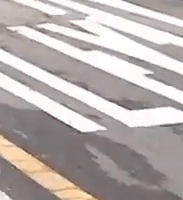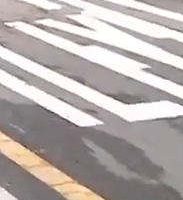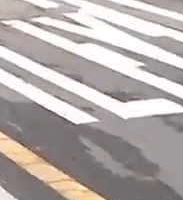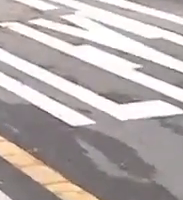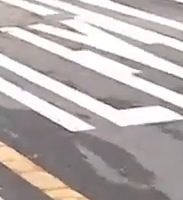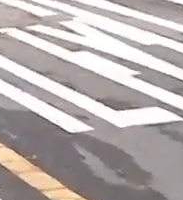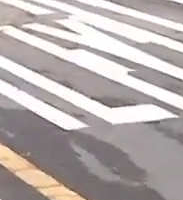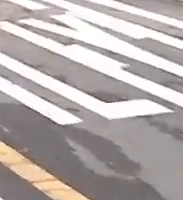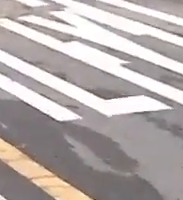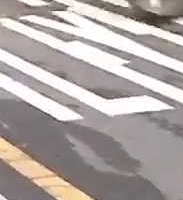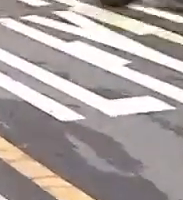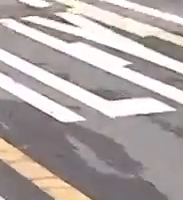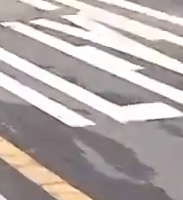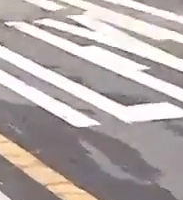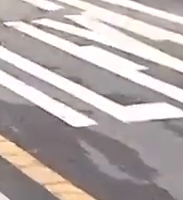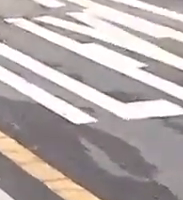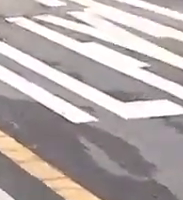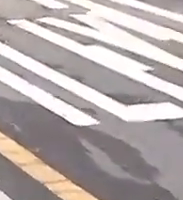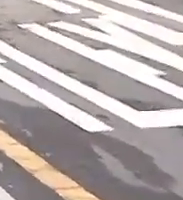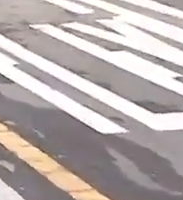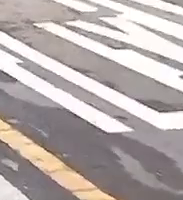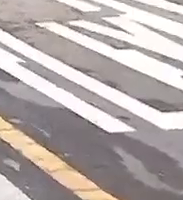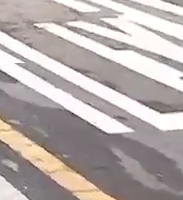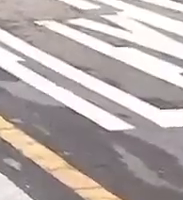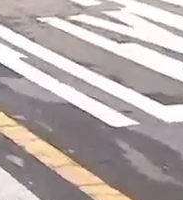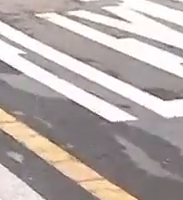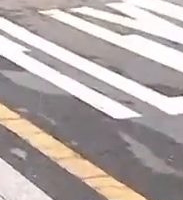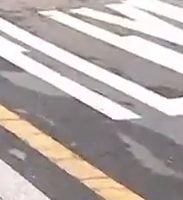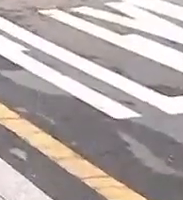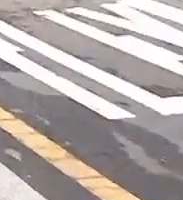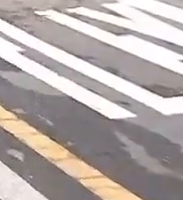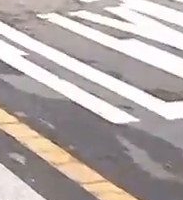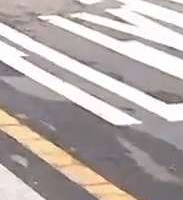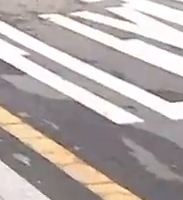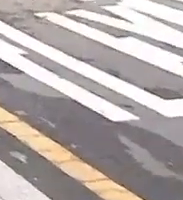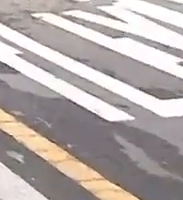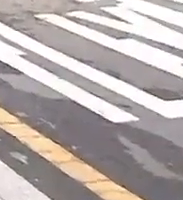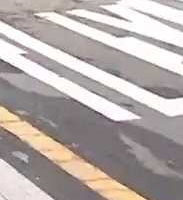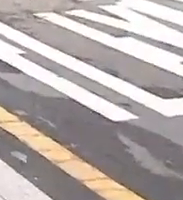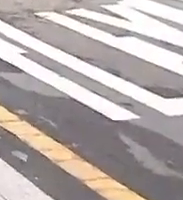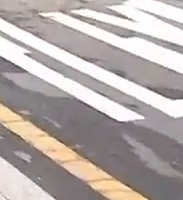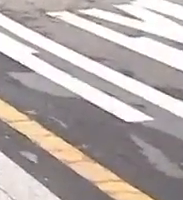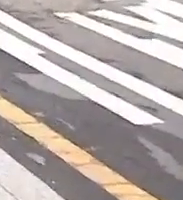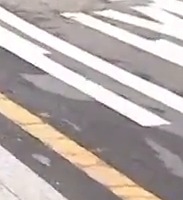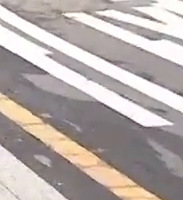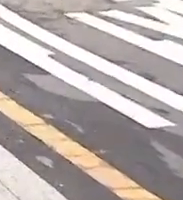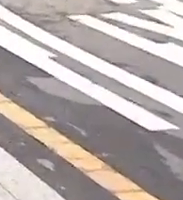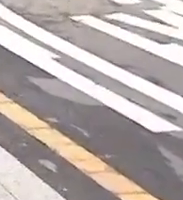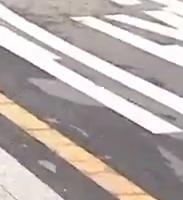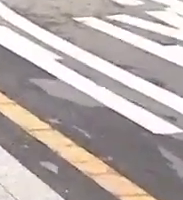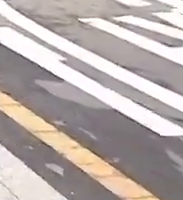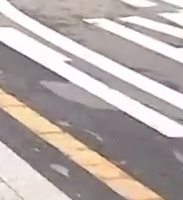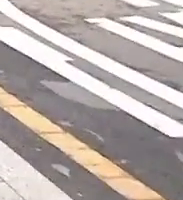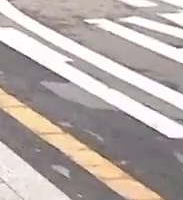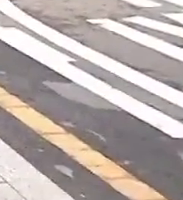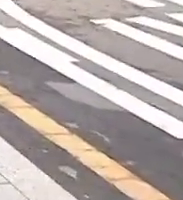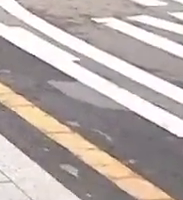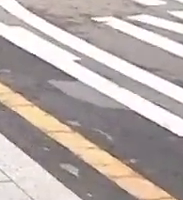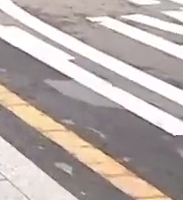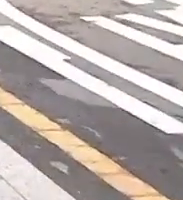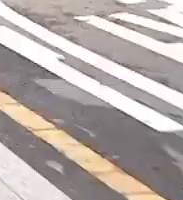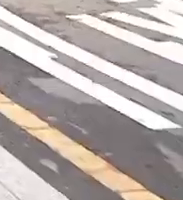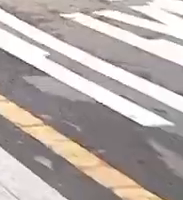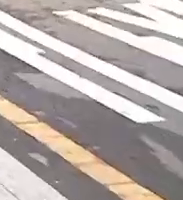조목조목 저희가 짚어보겠습니다. 전 비가 오나 눈이 오나 매일 아침 이곳에서 여러분을 기다리겠습니다. 김진의 돌직구쇼 지금